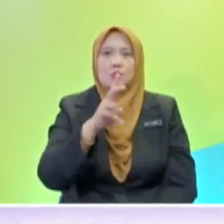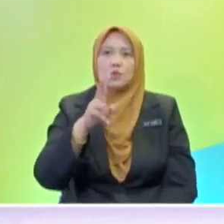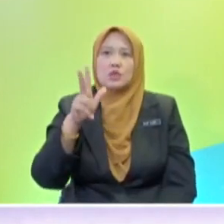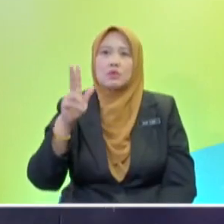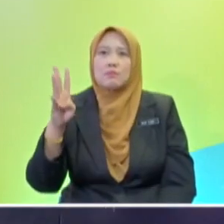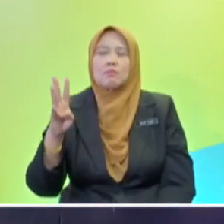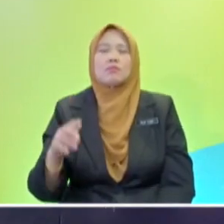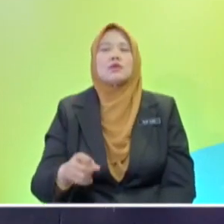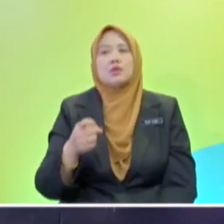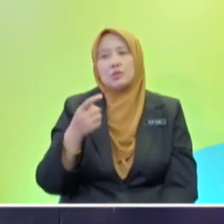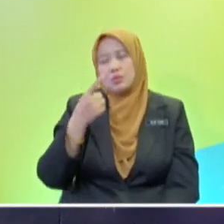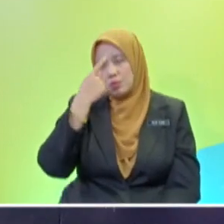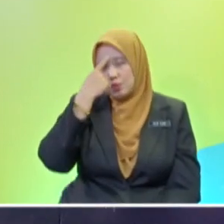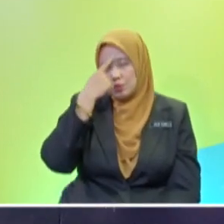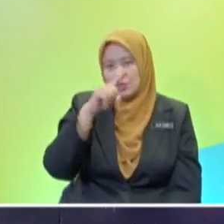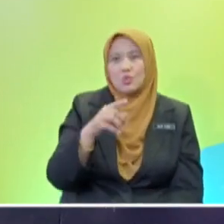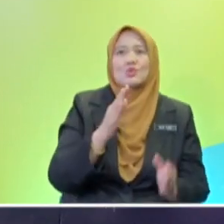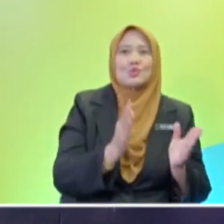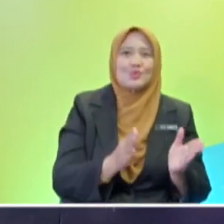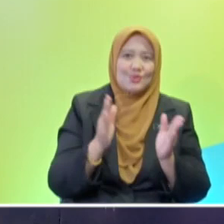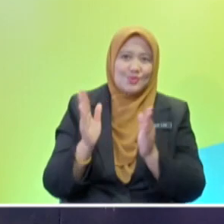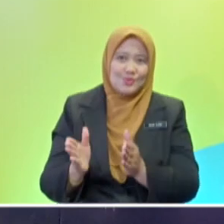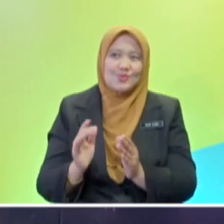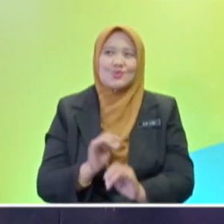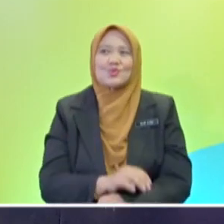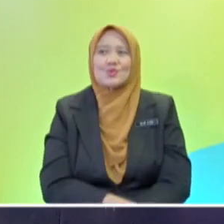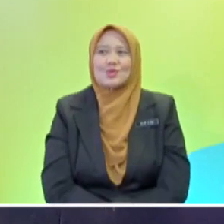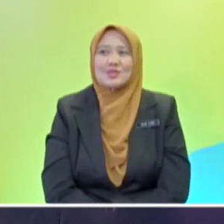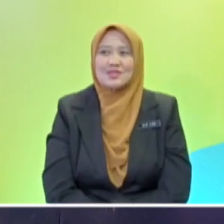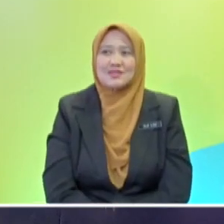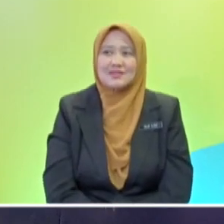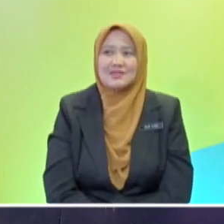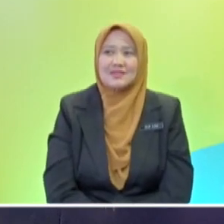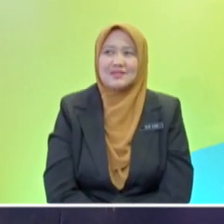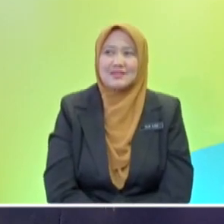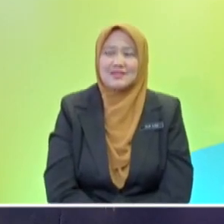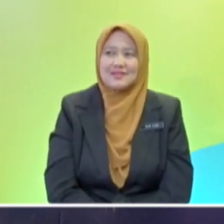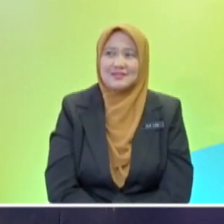buah yang lebih baik oke oke untuk pengetahuan